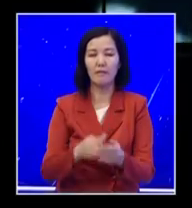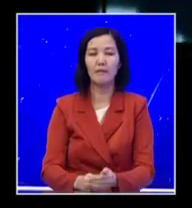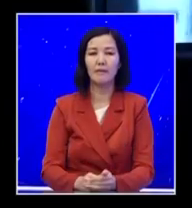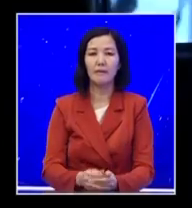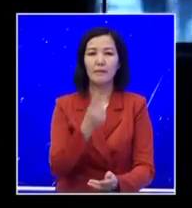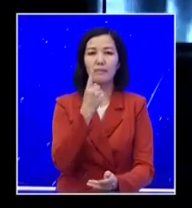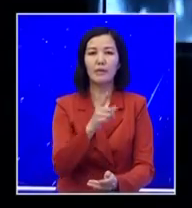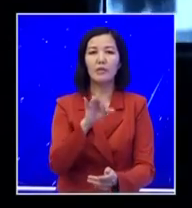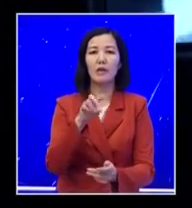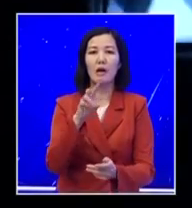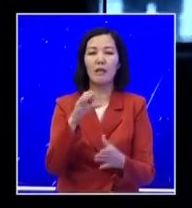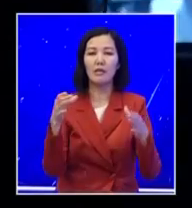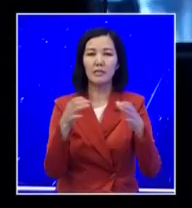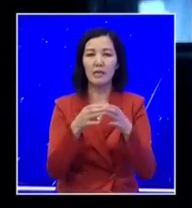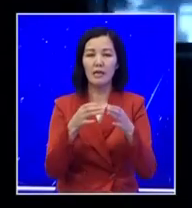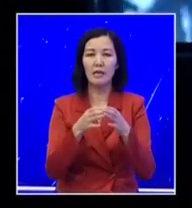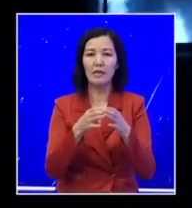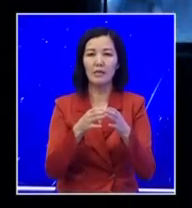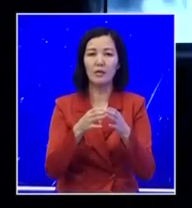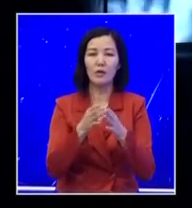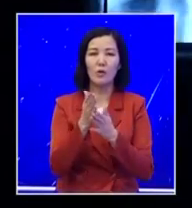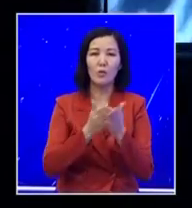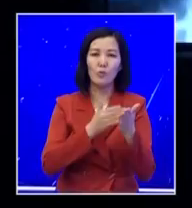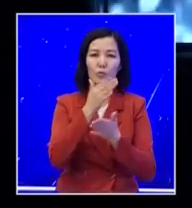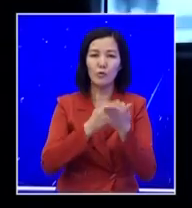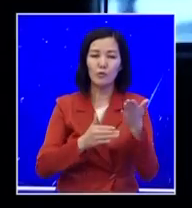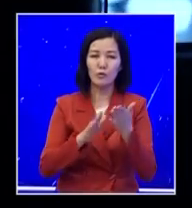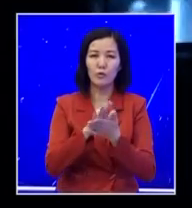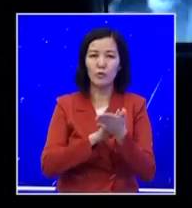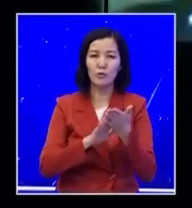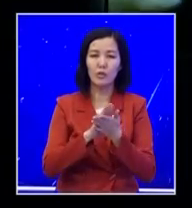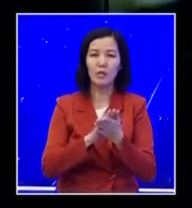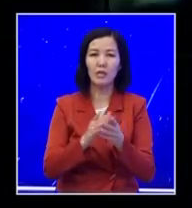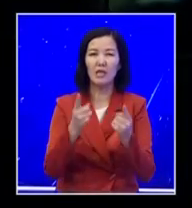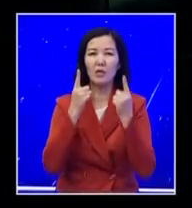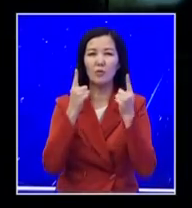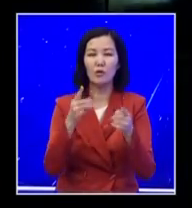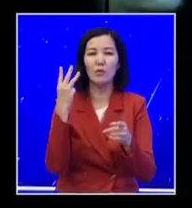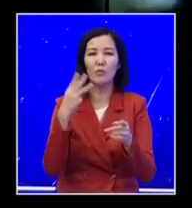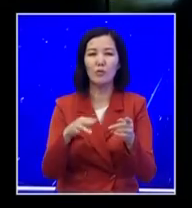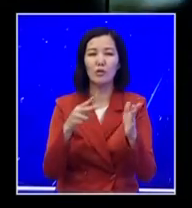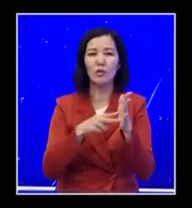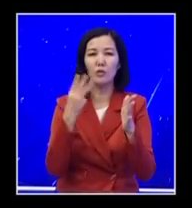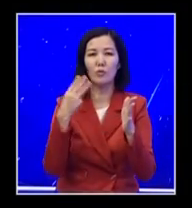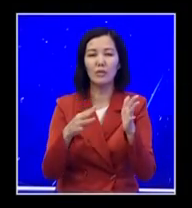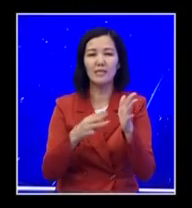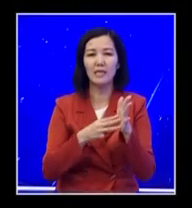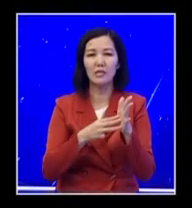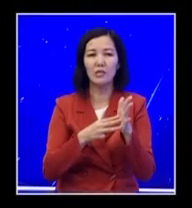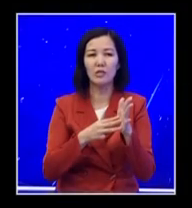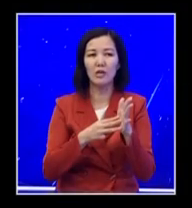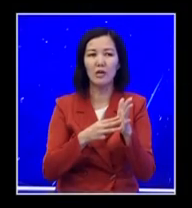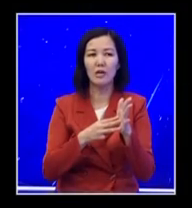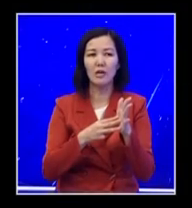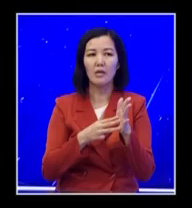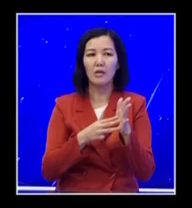Бірінші алаш зиялыларын құртқан. Одан ең үлкен террор деп аталады 37-38 жылдар.